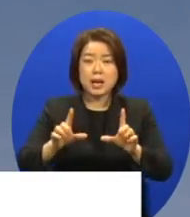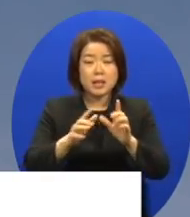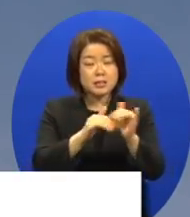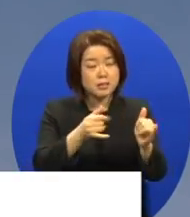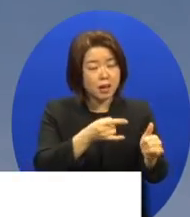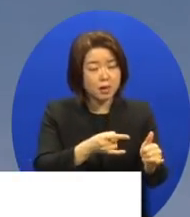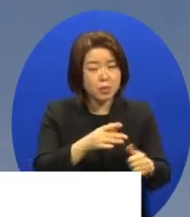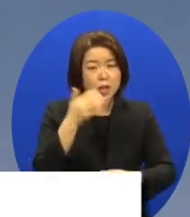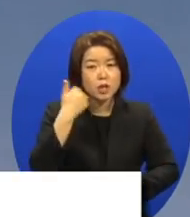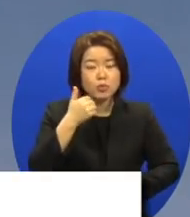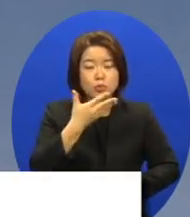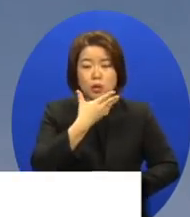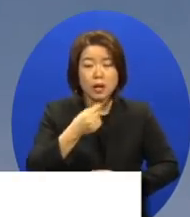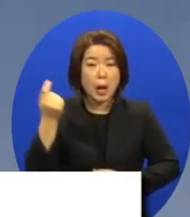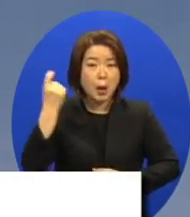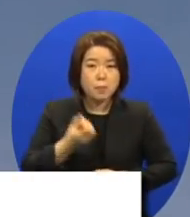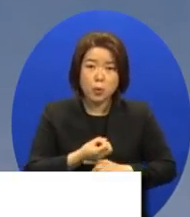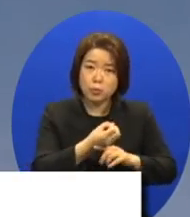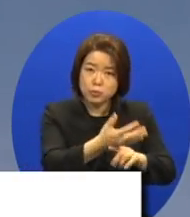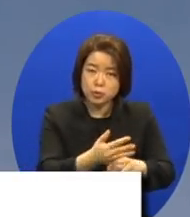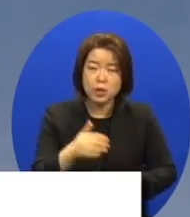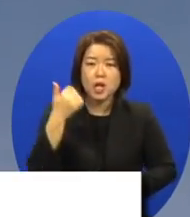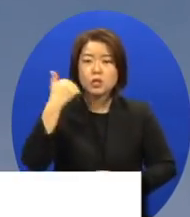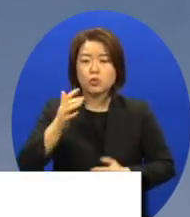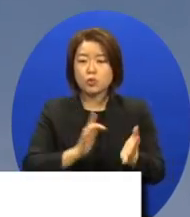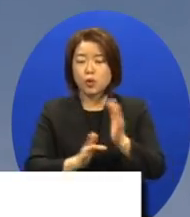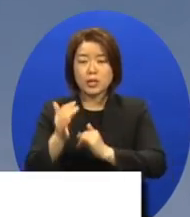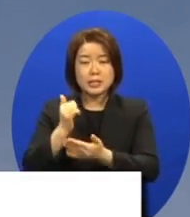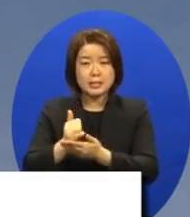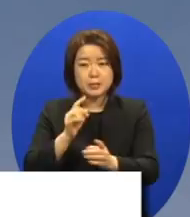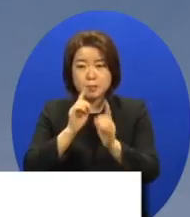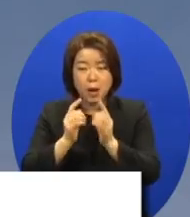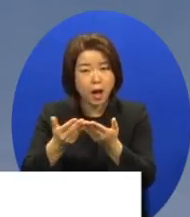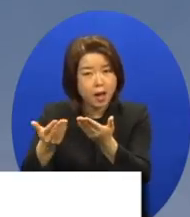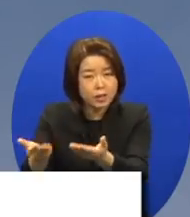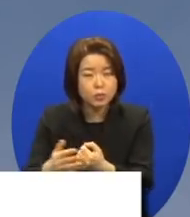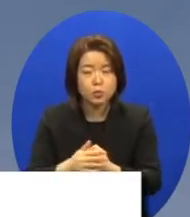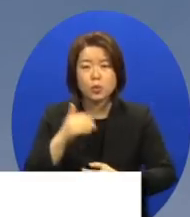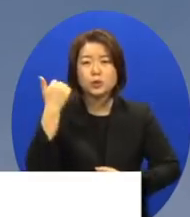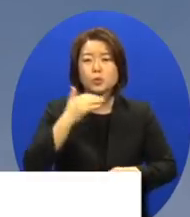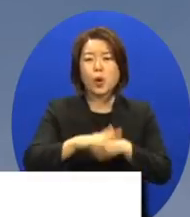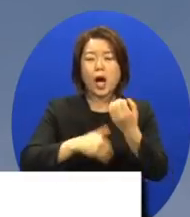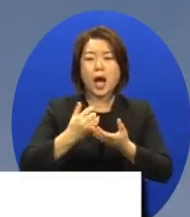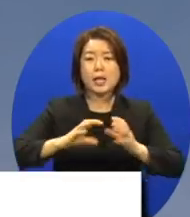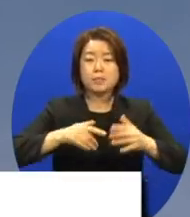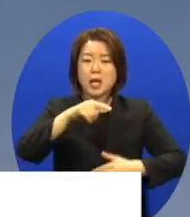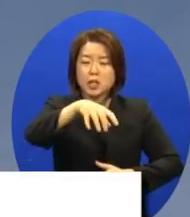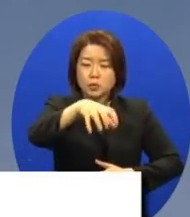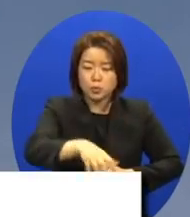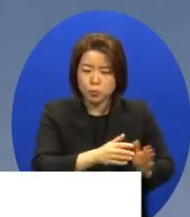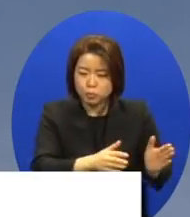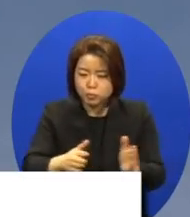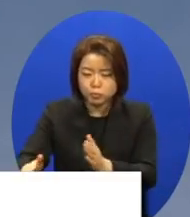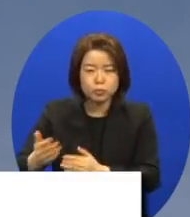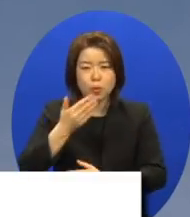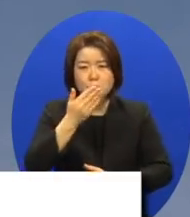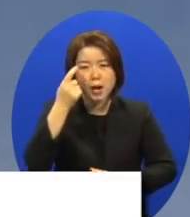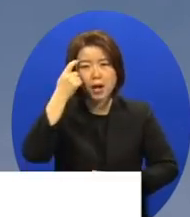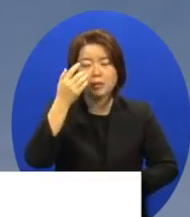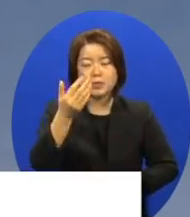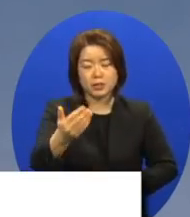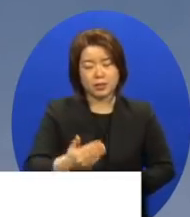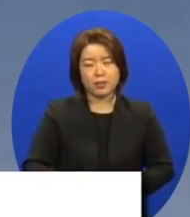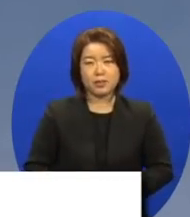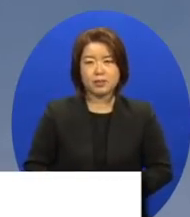누가 복음을 전하며 누가 예수님을 전하며 누가 하나님의 나라를 그곳에서 준비해 갈 수 있겠습니까